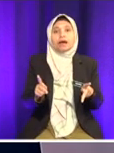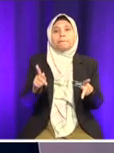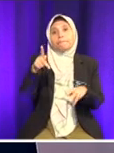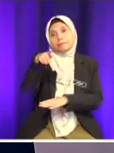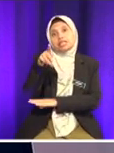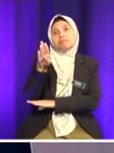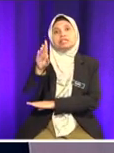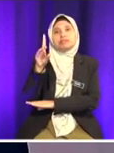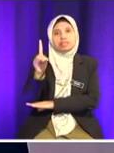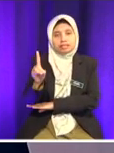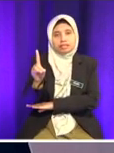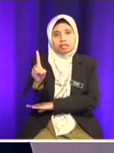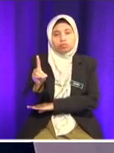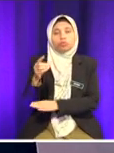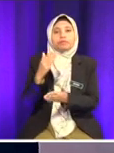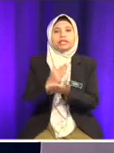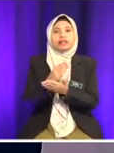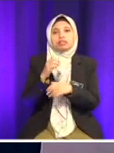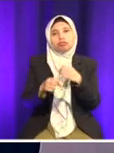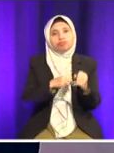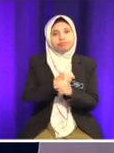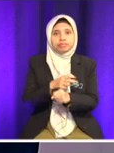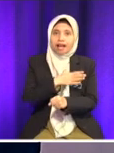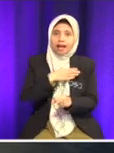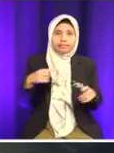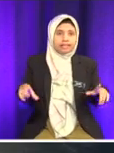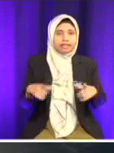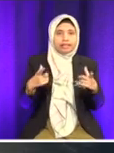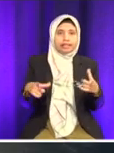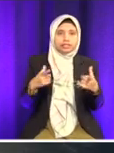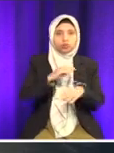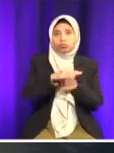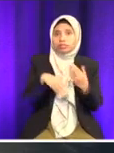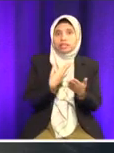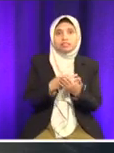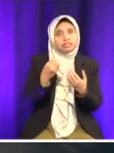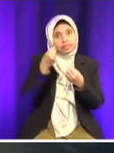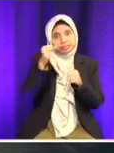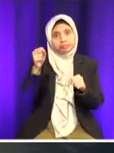pada pertengahan tahun dan sebagainya paham Oke semoga sediakan